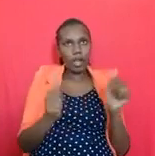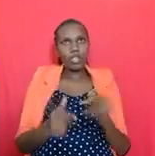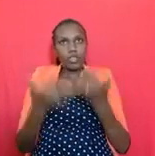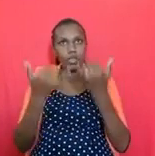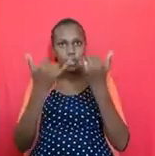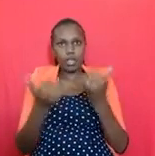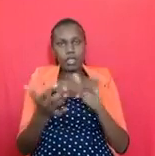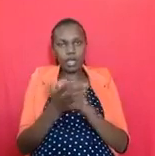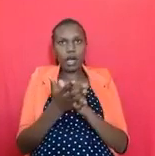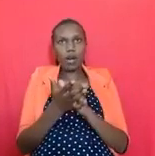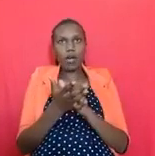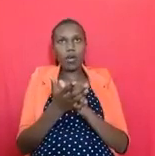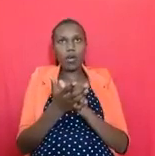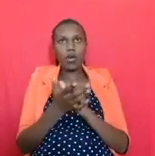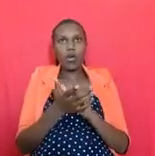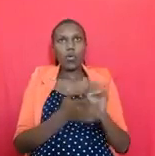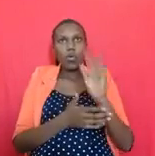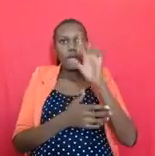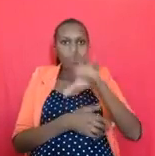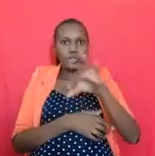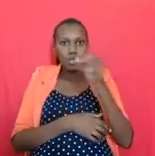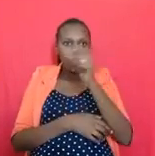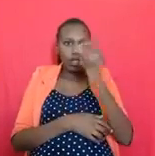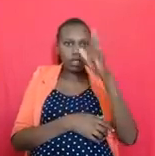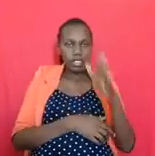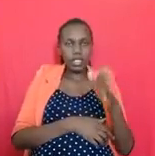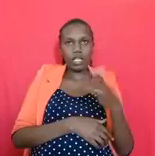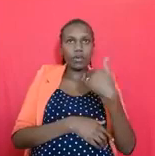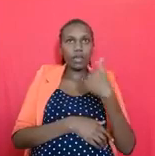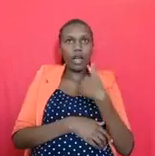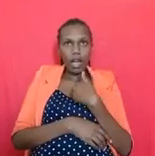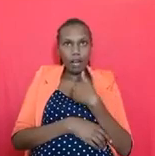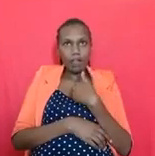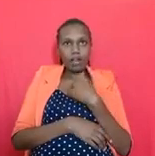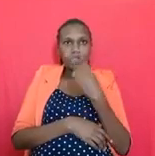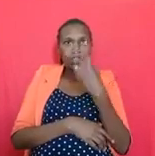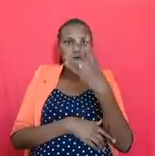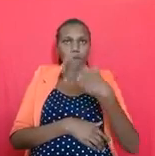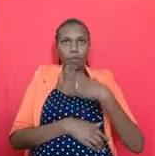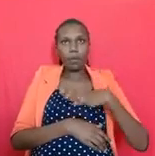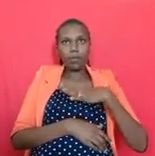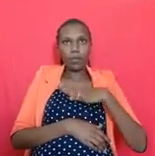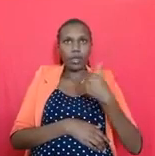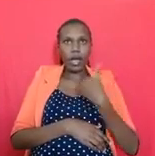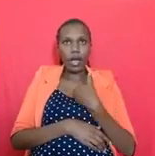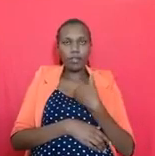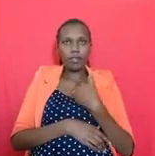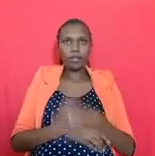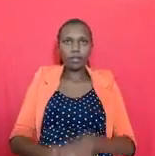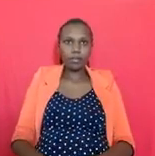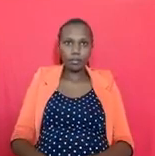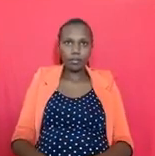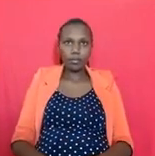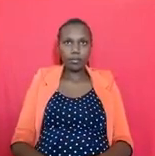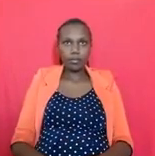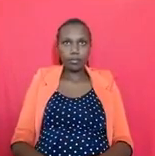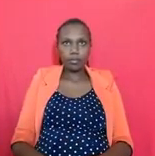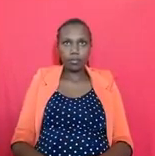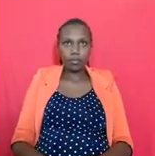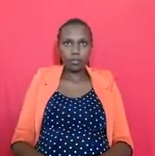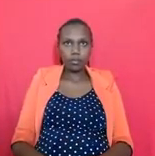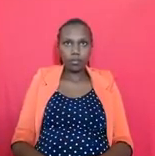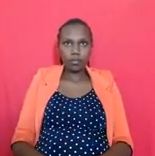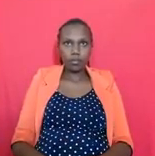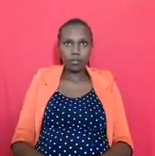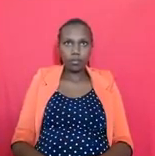Leweyo, ego dhura secretary, tuina nominations ikishiadu eri. Sami, tunegere bisha shiadu wa